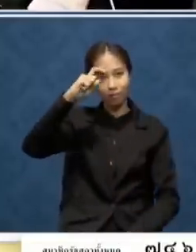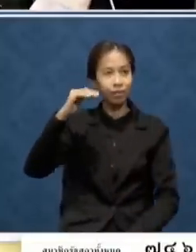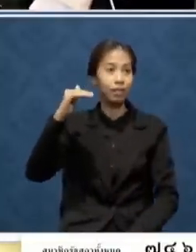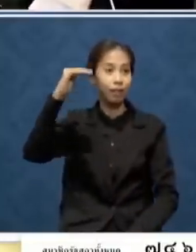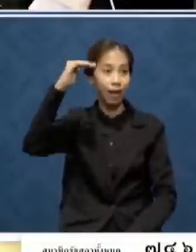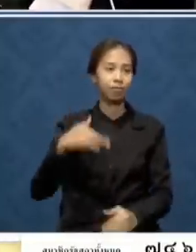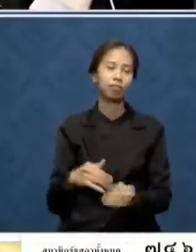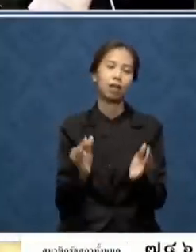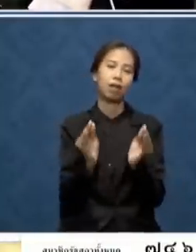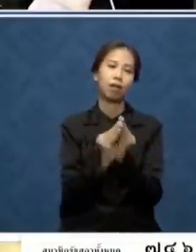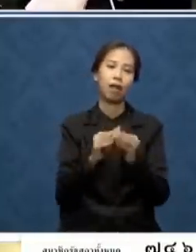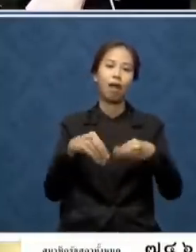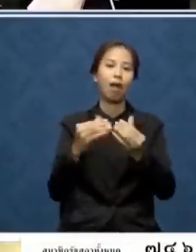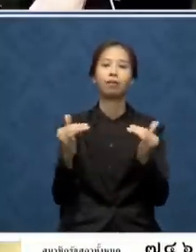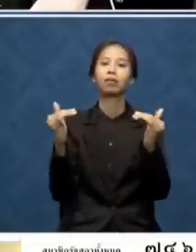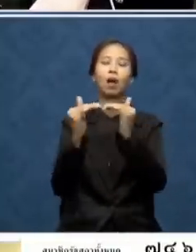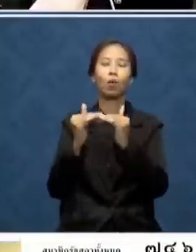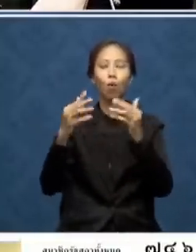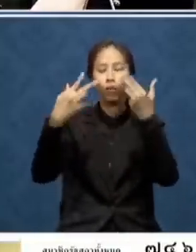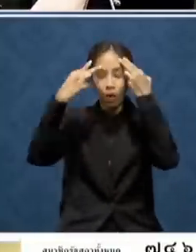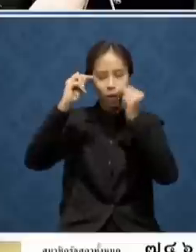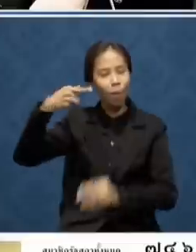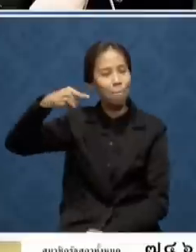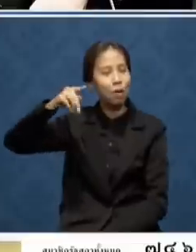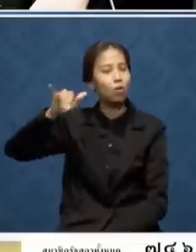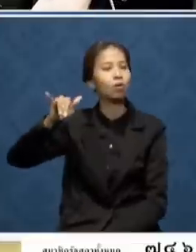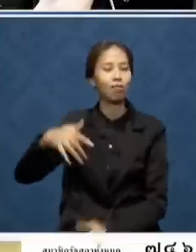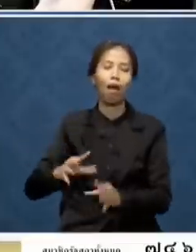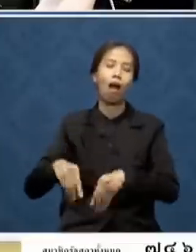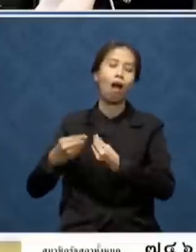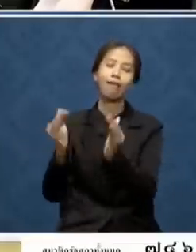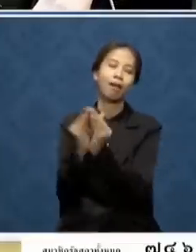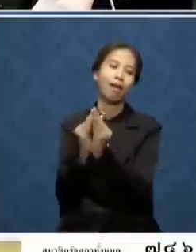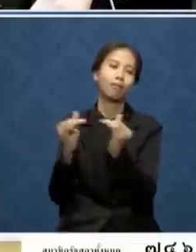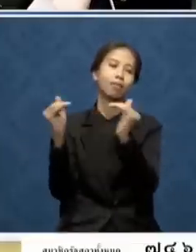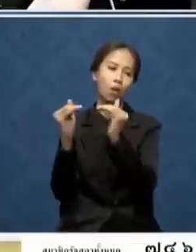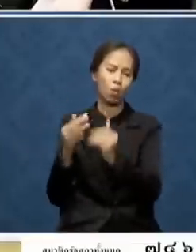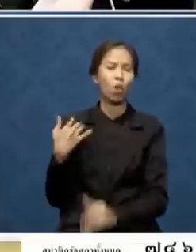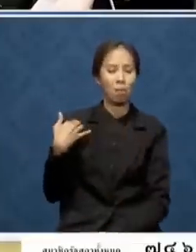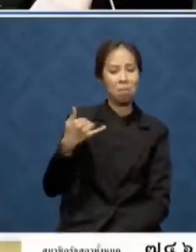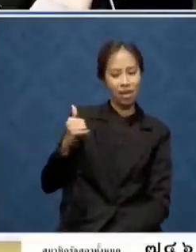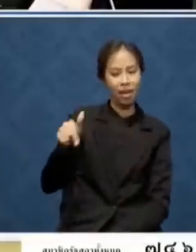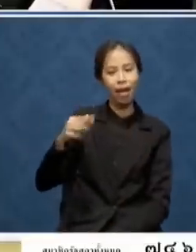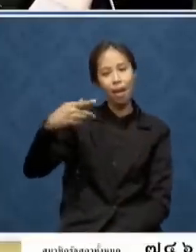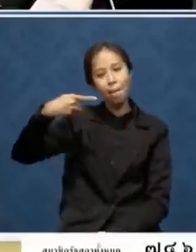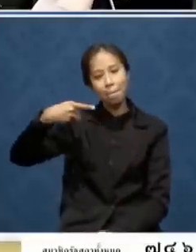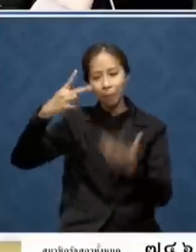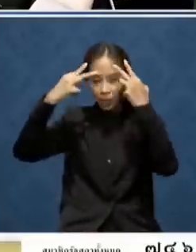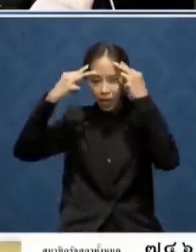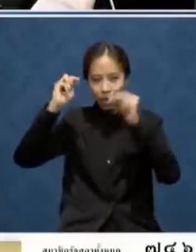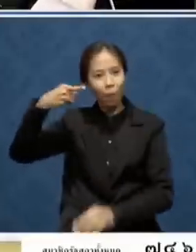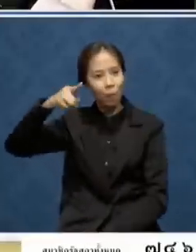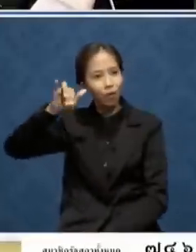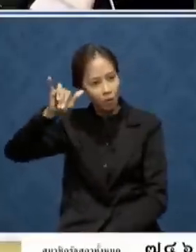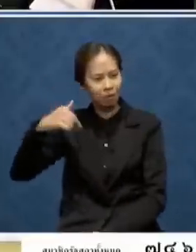ในเกรดเดียวกับคุณประยุทธ์นะคะแล้วดิฉันคิดว่าคุณประยุทธ์อาจจะแถลงได้ดีกว่าด้วยซ้ำไปเพราะอย่างน้อยๆก็ยาว